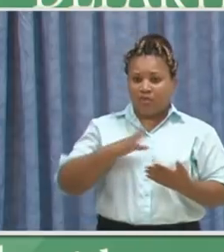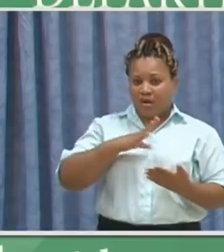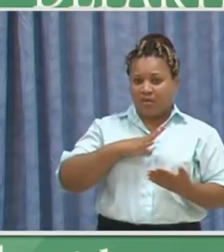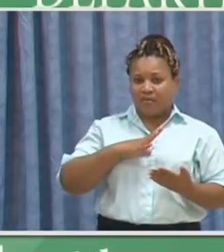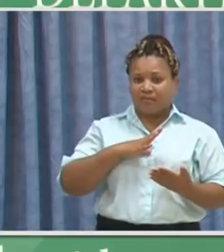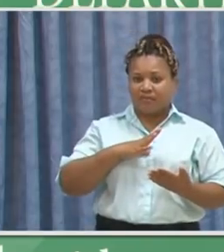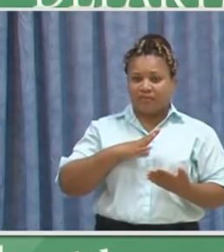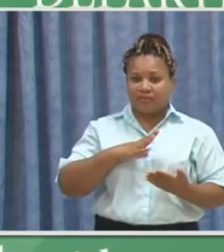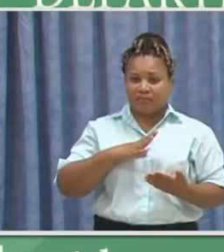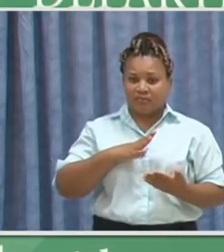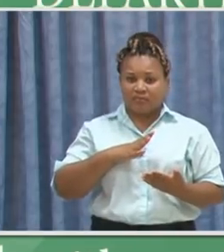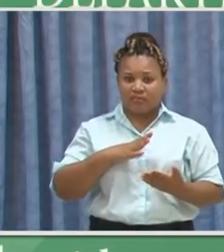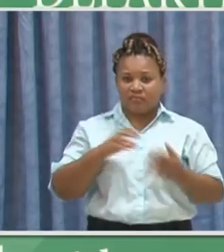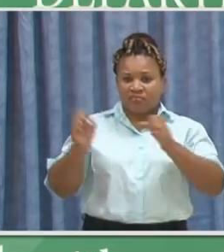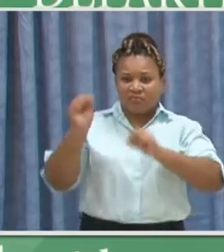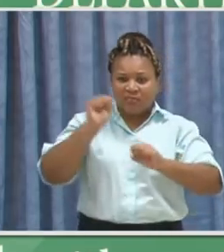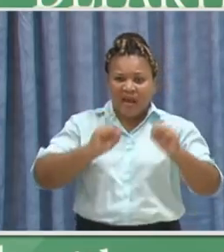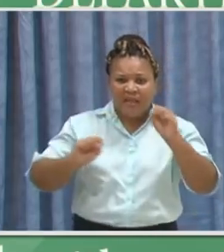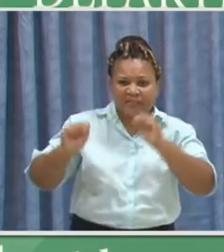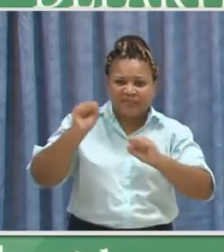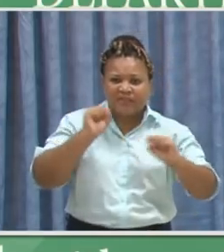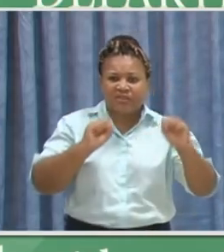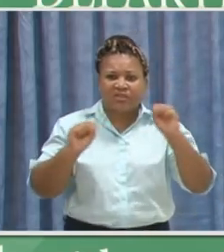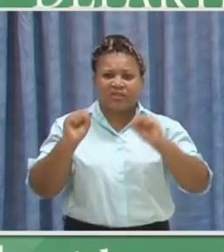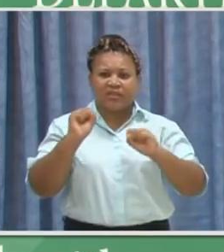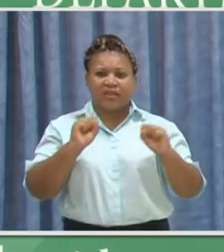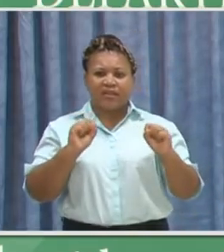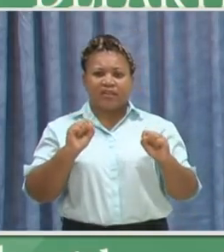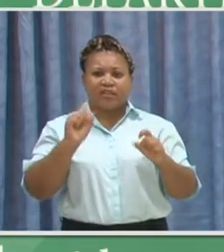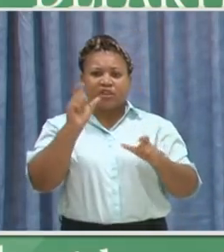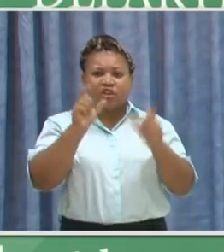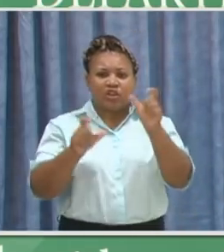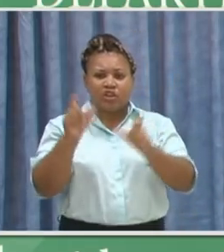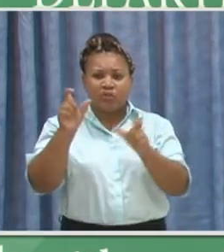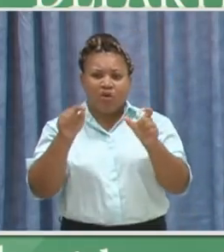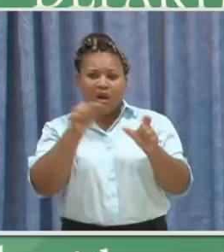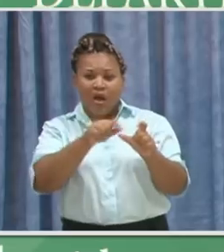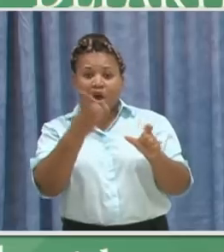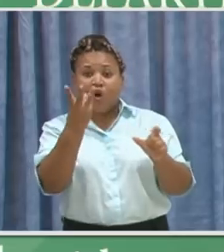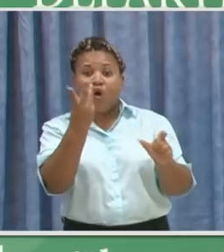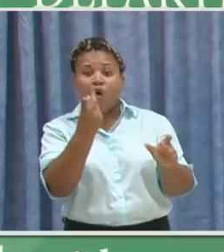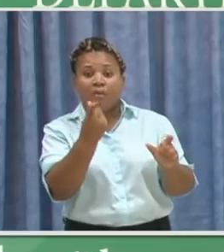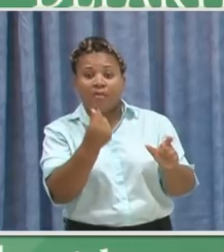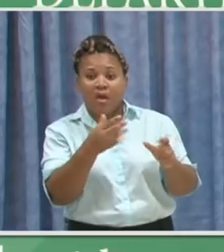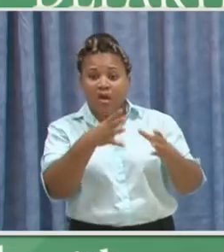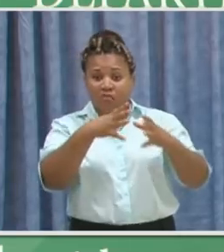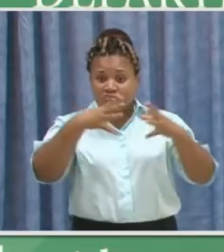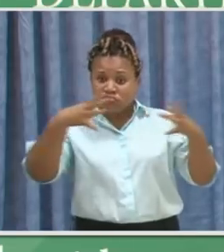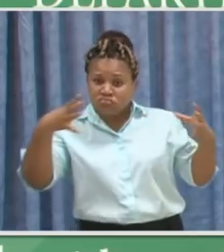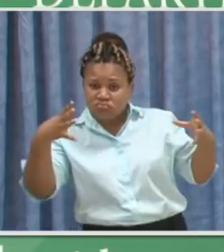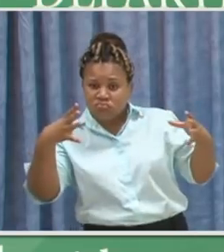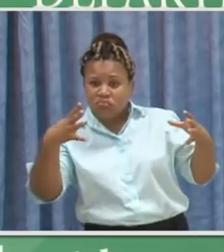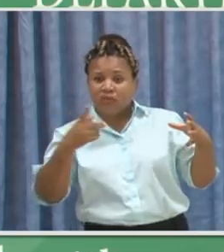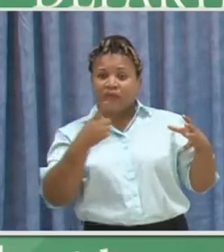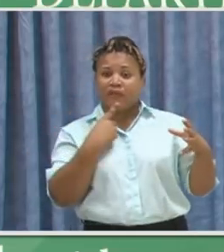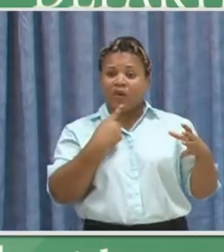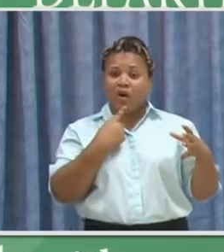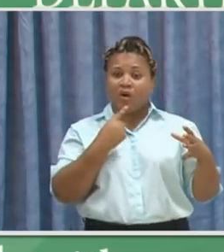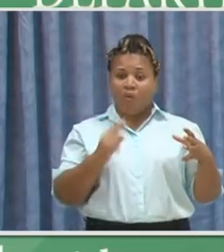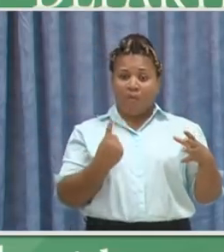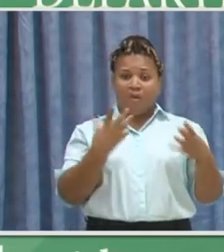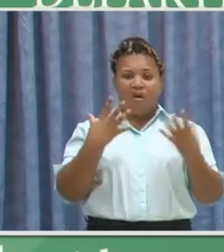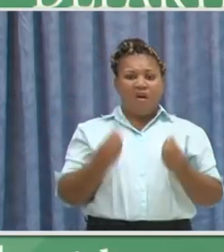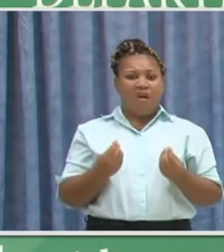rassembler, pour définir des affaires qu'on peut avec voyage, ok, les temps pour l'aéroport ouvert.